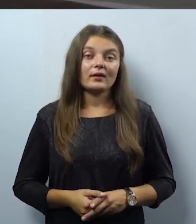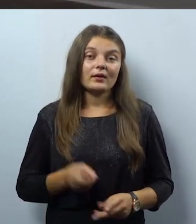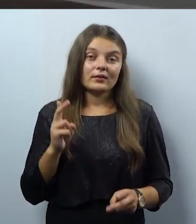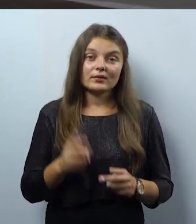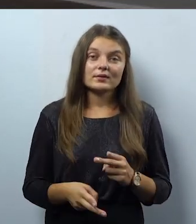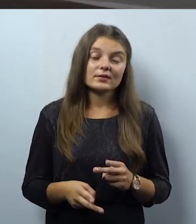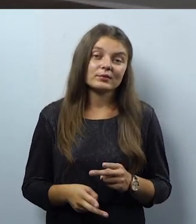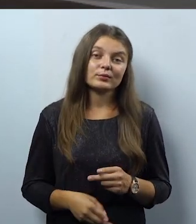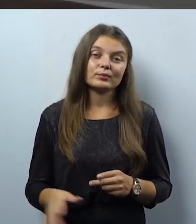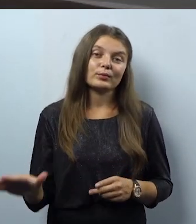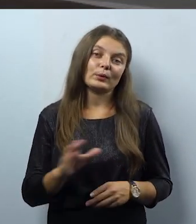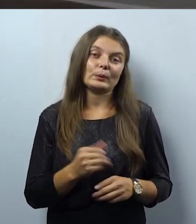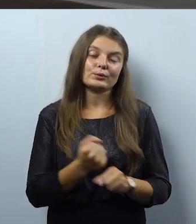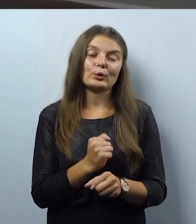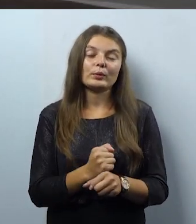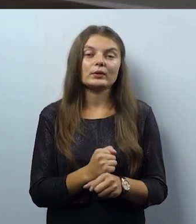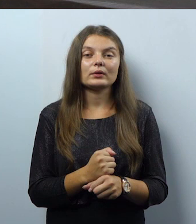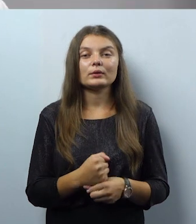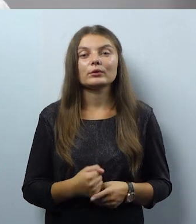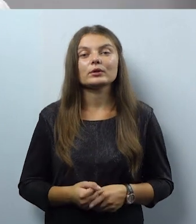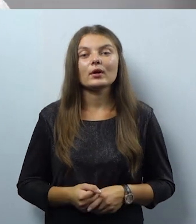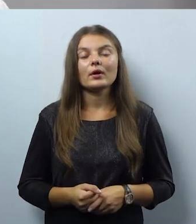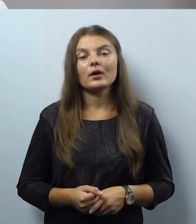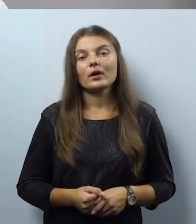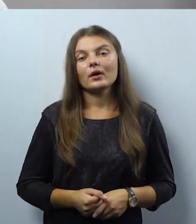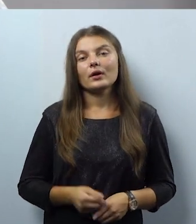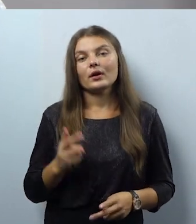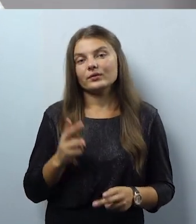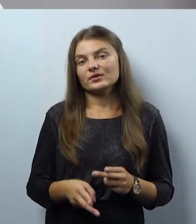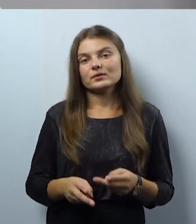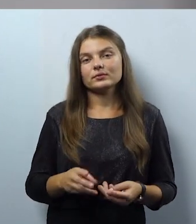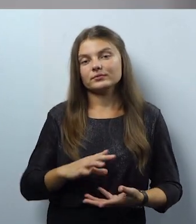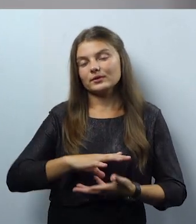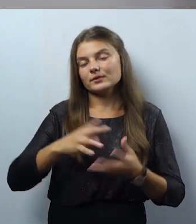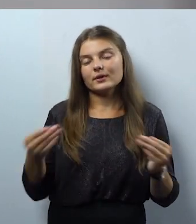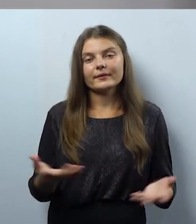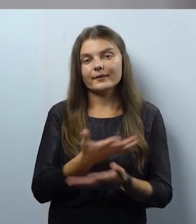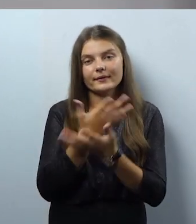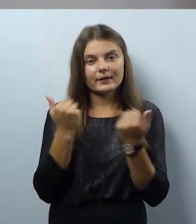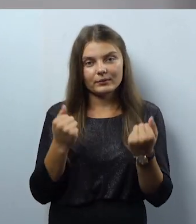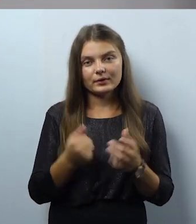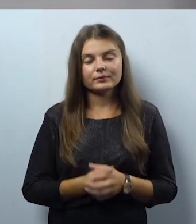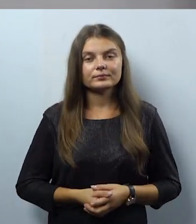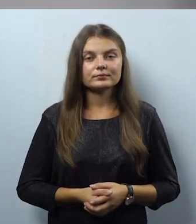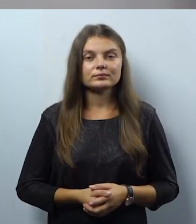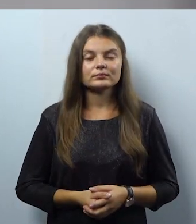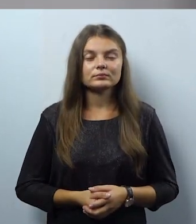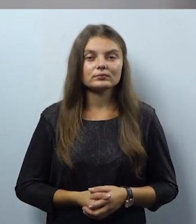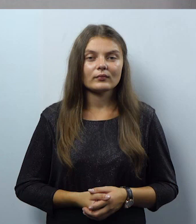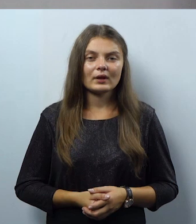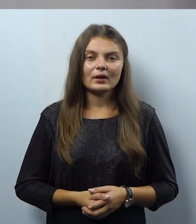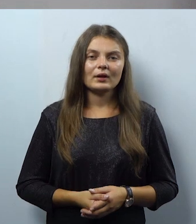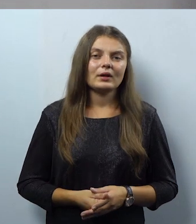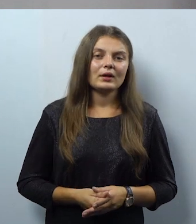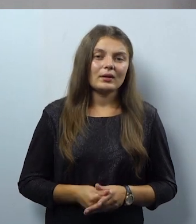але вони ні до чого не привели. Ну, от, коли ця компанія зробила ці заміри, от висновок, от, те, як наш мер от сказав, це в трьох